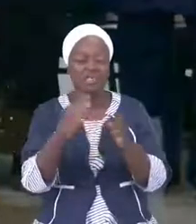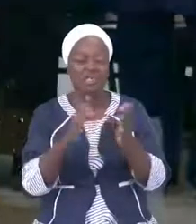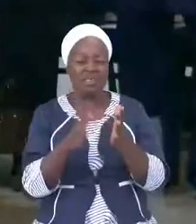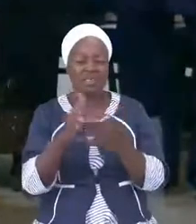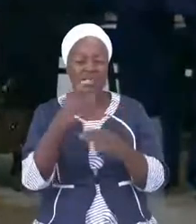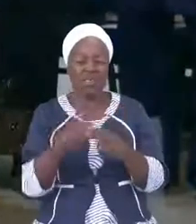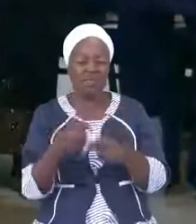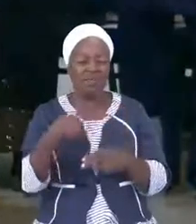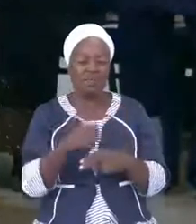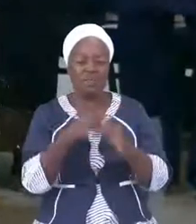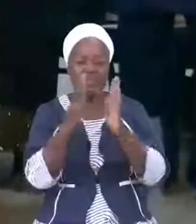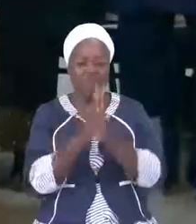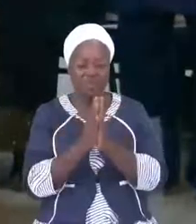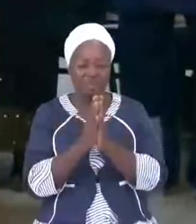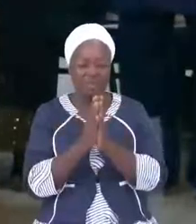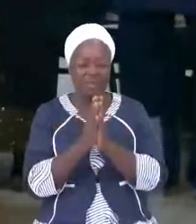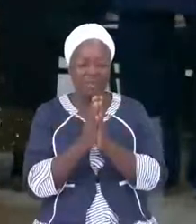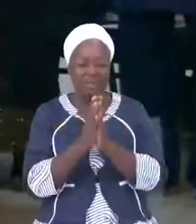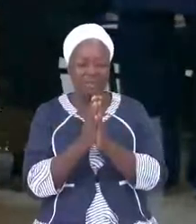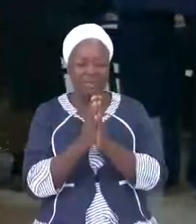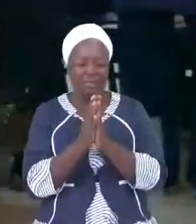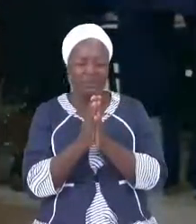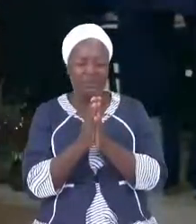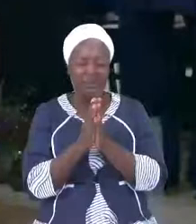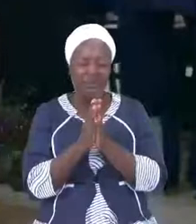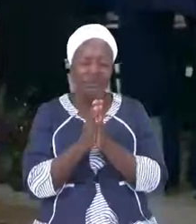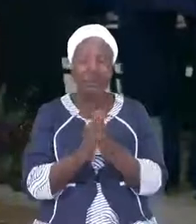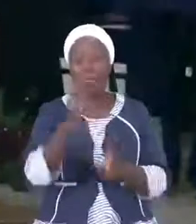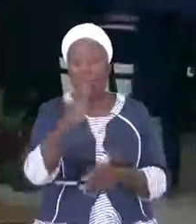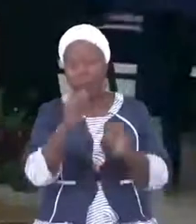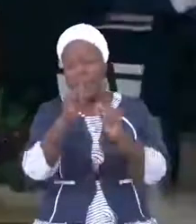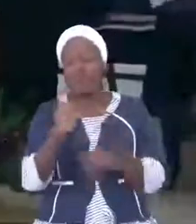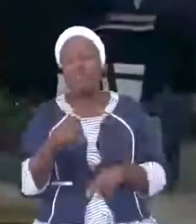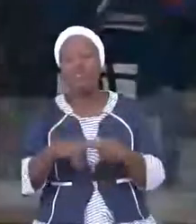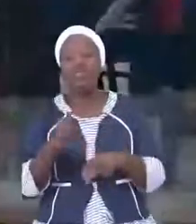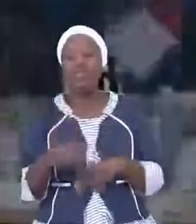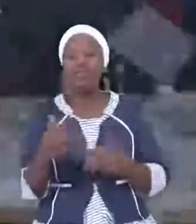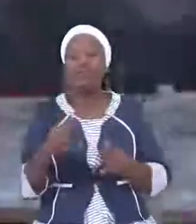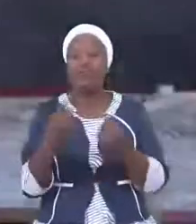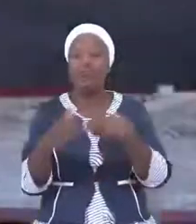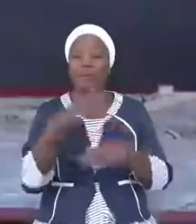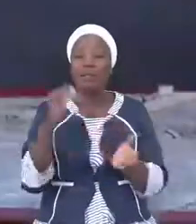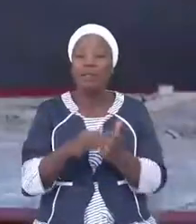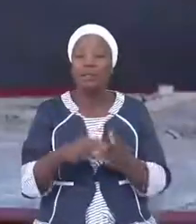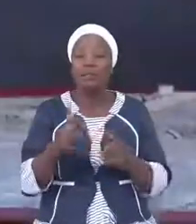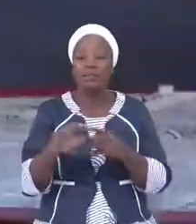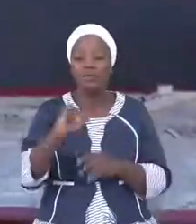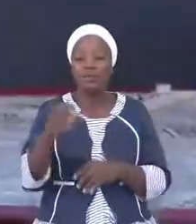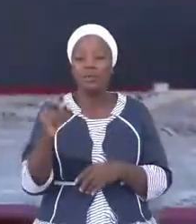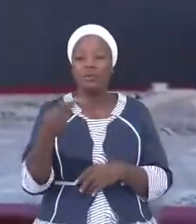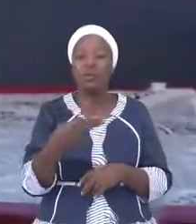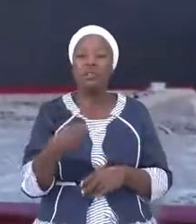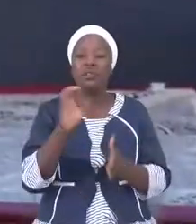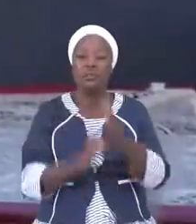Au nom de Jésus, nous prions. Merci beaucoup, que le Seigneur vous bénisse. Nous revenons à